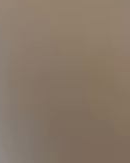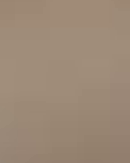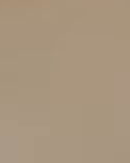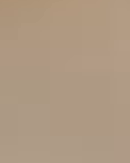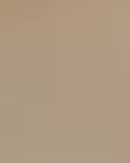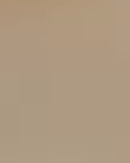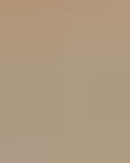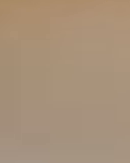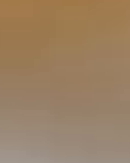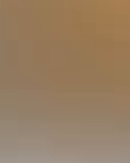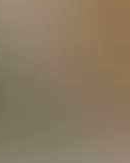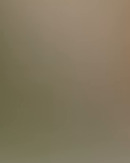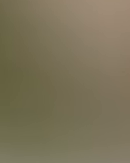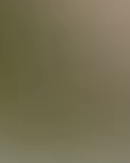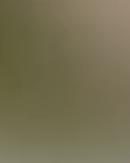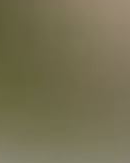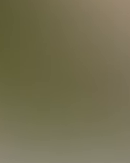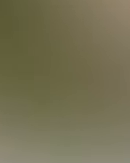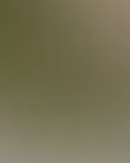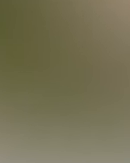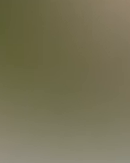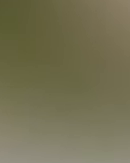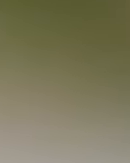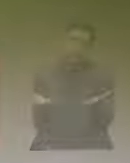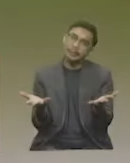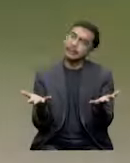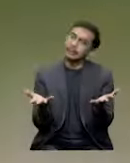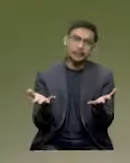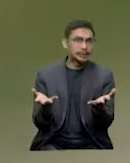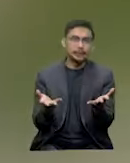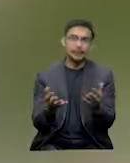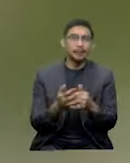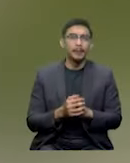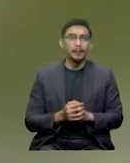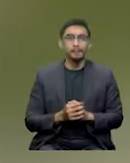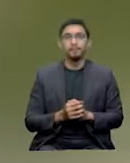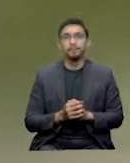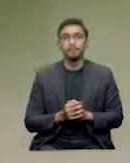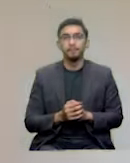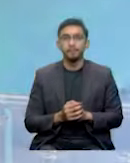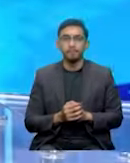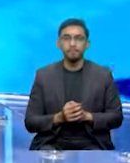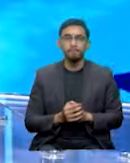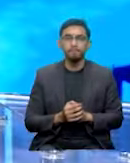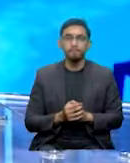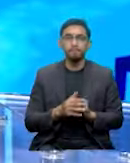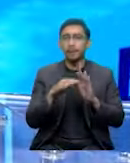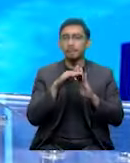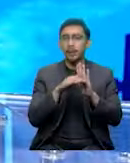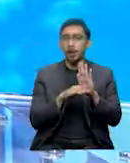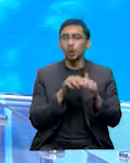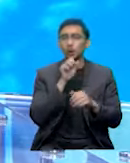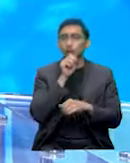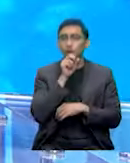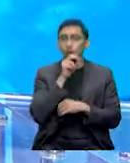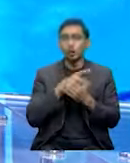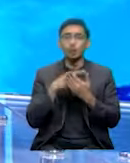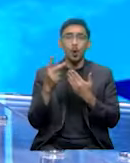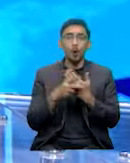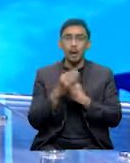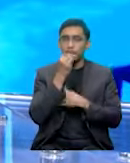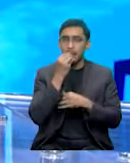ajang sekelas PON. Ini kacang, ini ikan. Pemirsa, menu susu